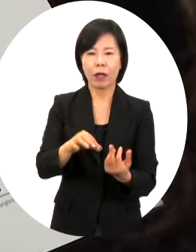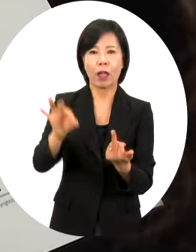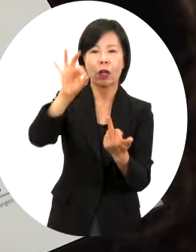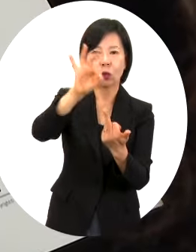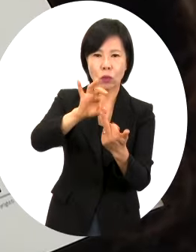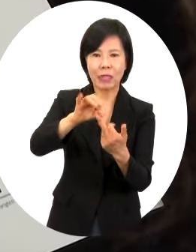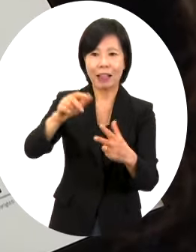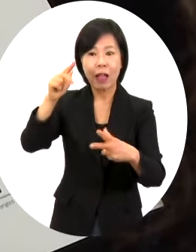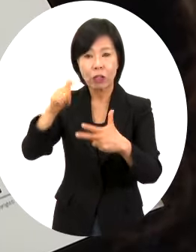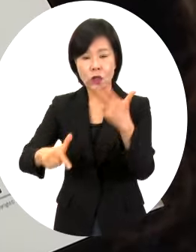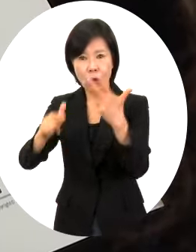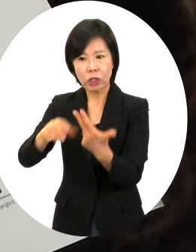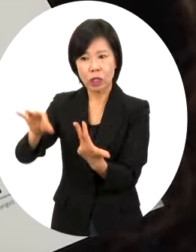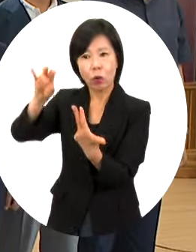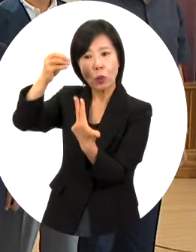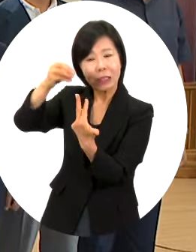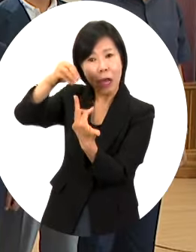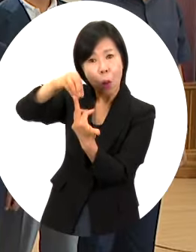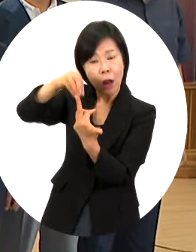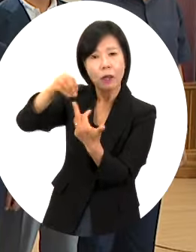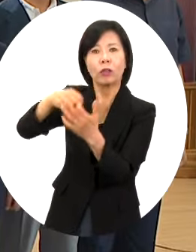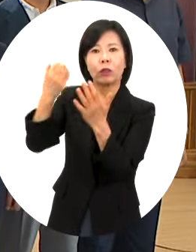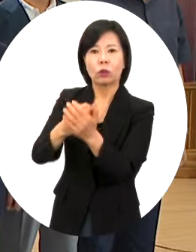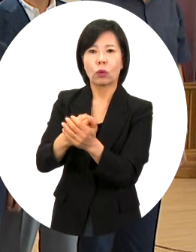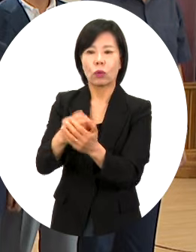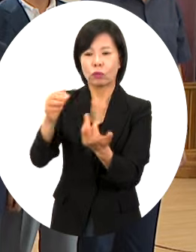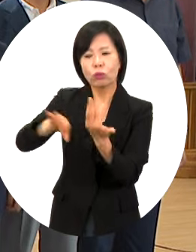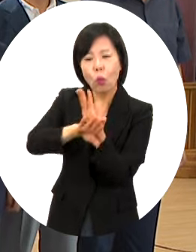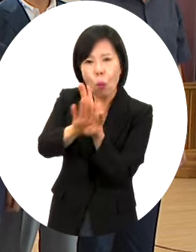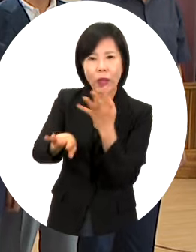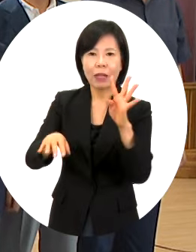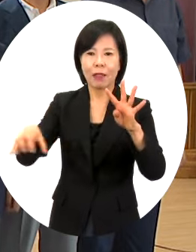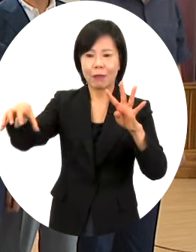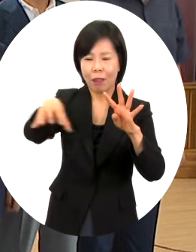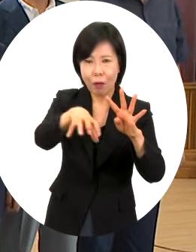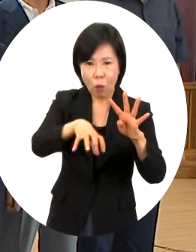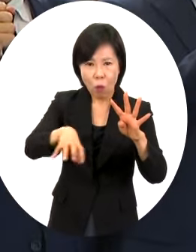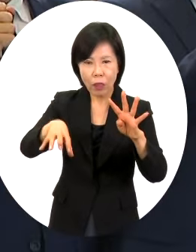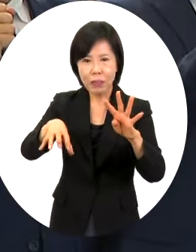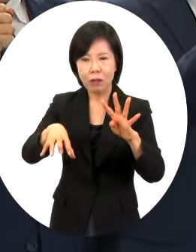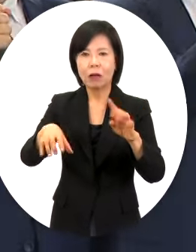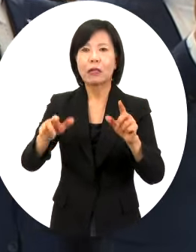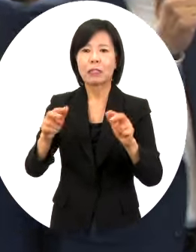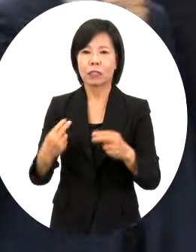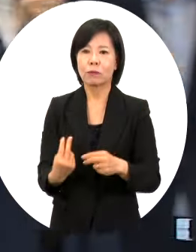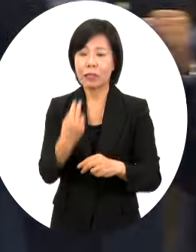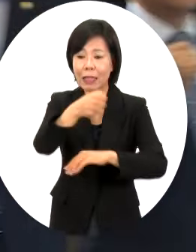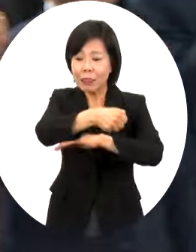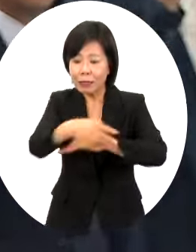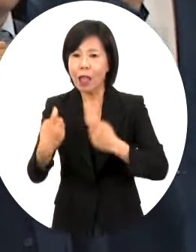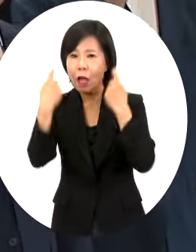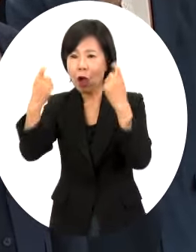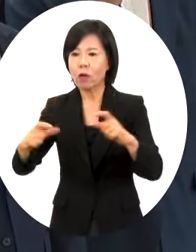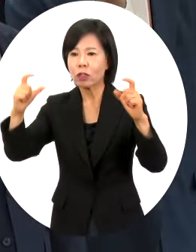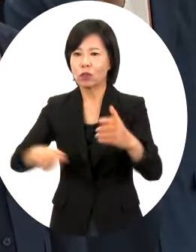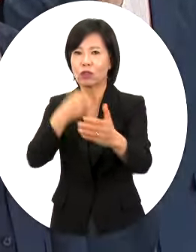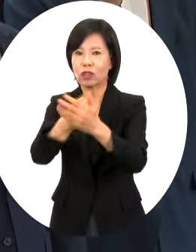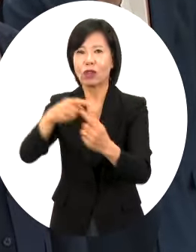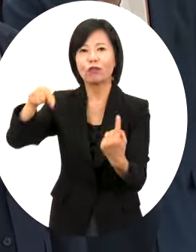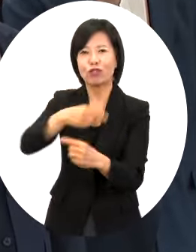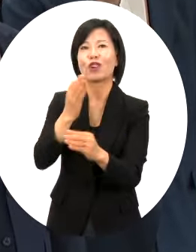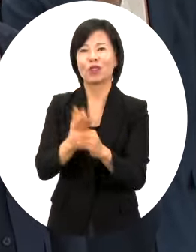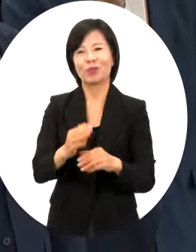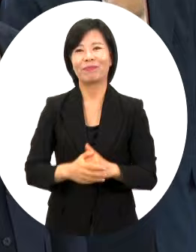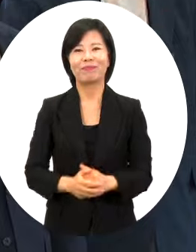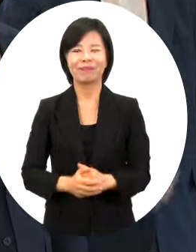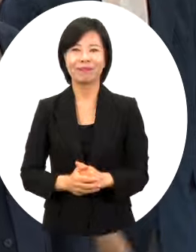습지, 저지곶자왈과 저지오름, 효돈천과 하레리, 평대리 4개소를 생태관광지역으로